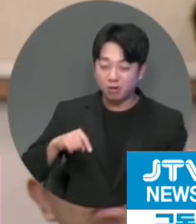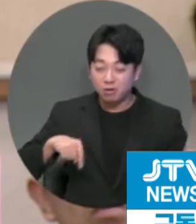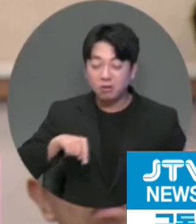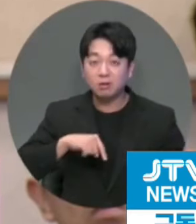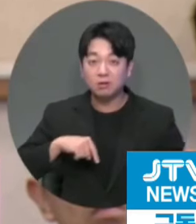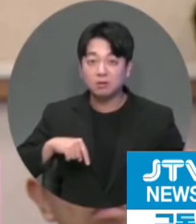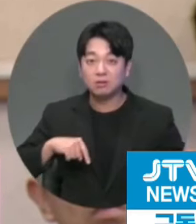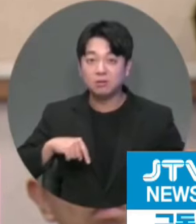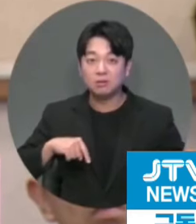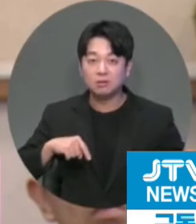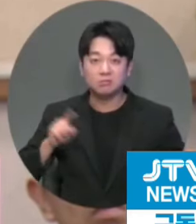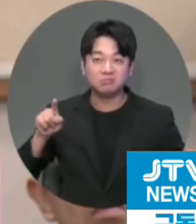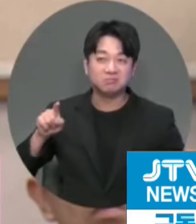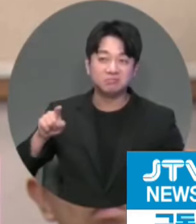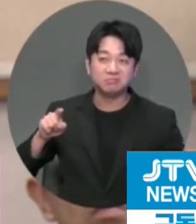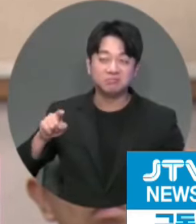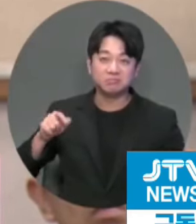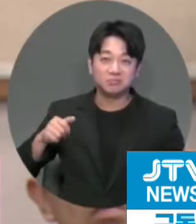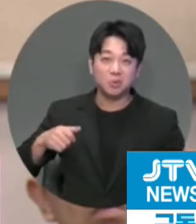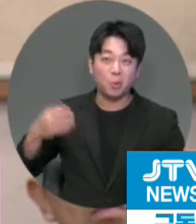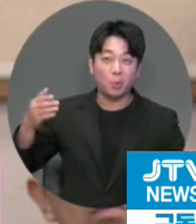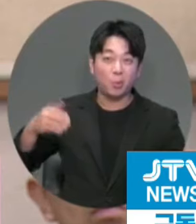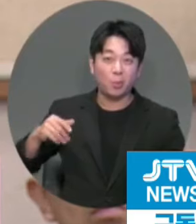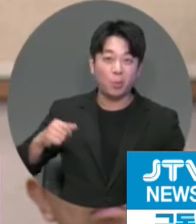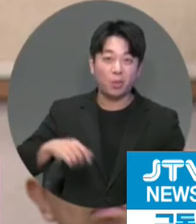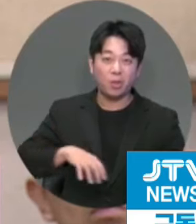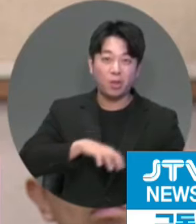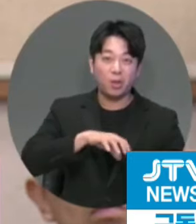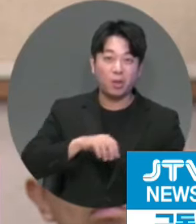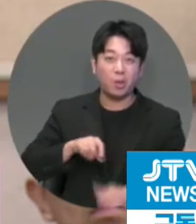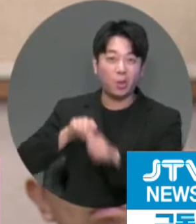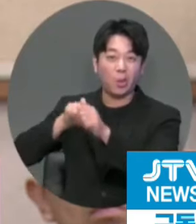예, 골탕 먹이기 위해 일부러 충전하지 않는 경우가 많습니다.